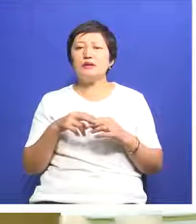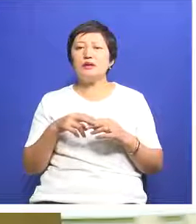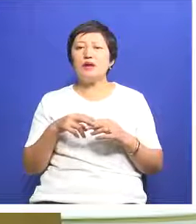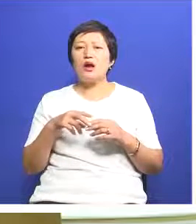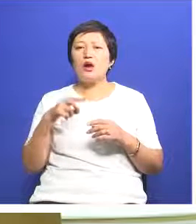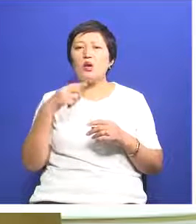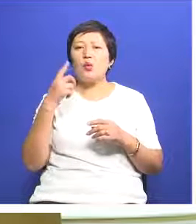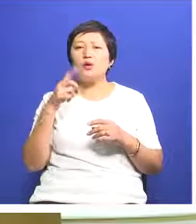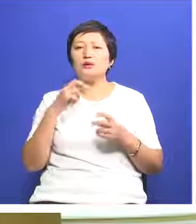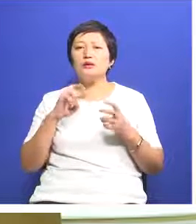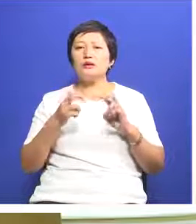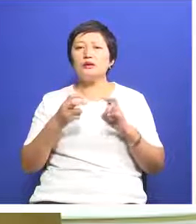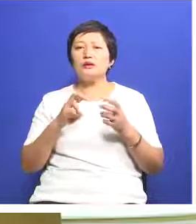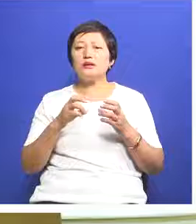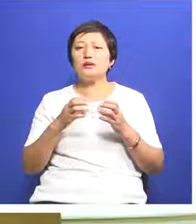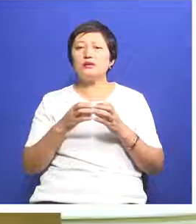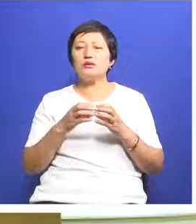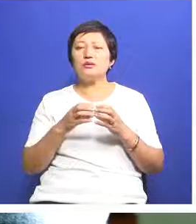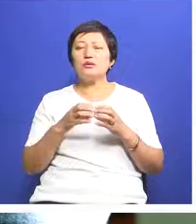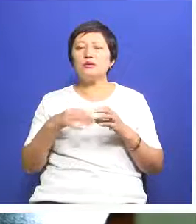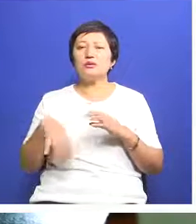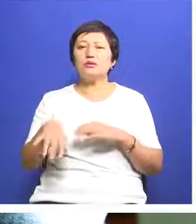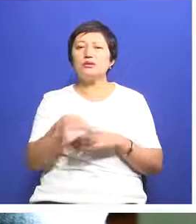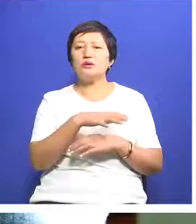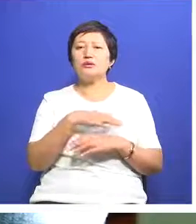Және өзекті қандай мәселелер тұрғындарды толғандыратын?